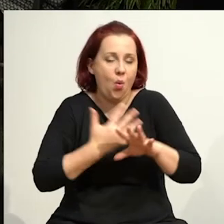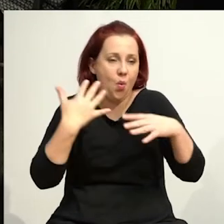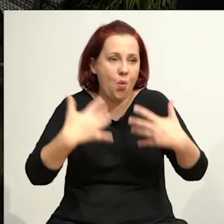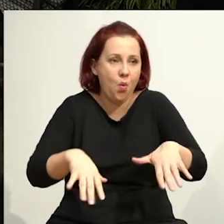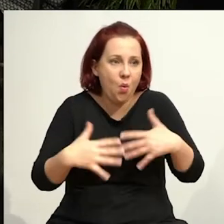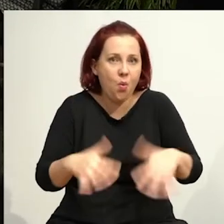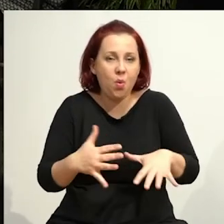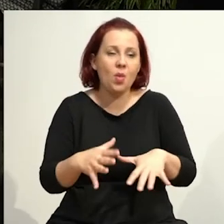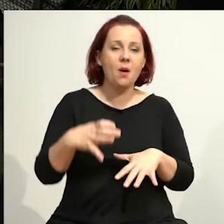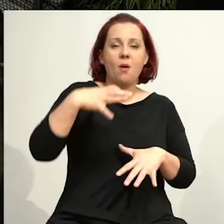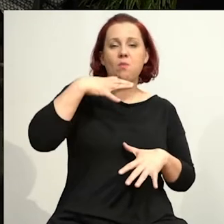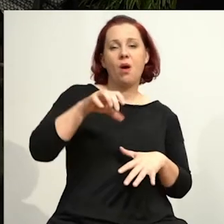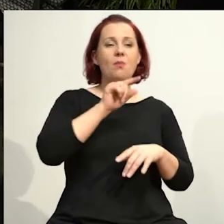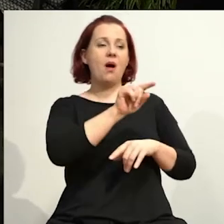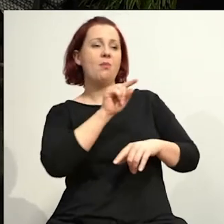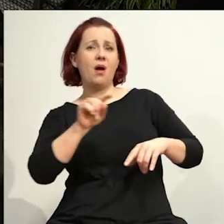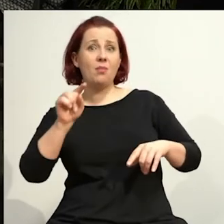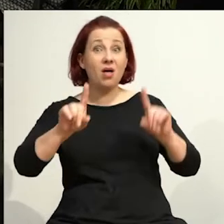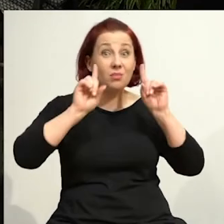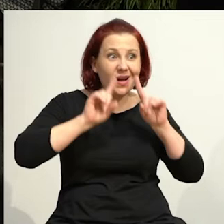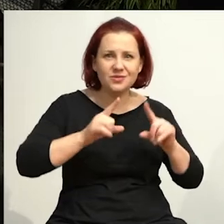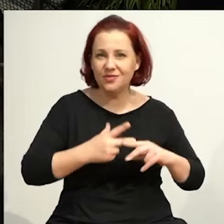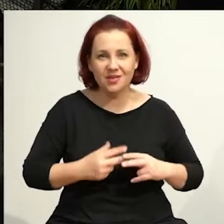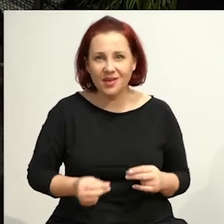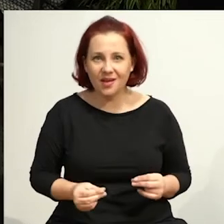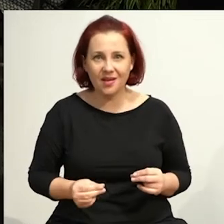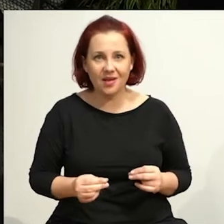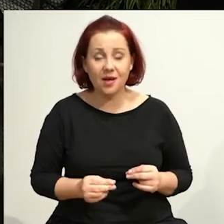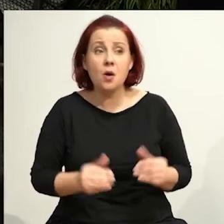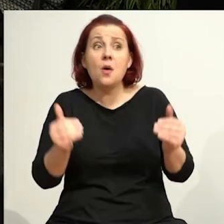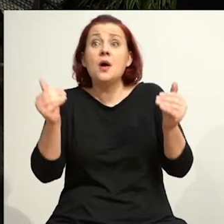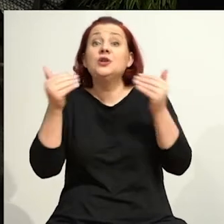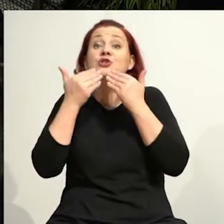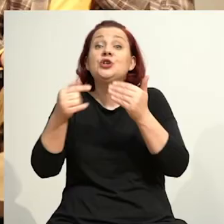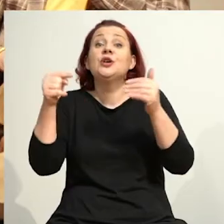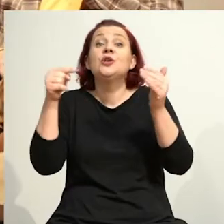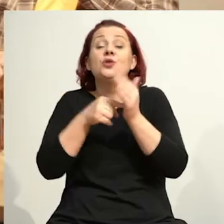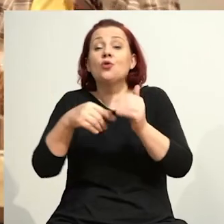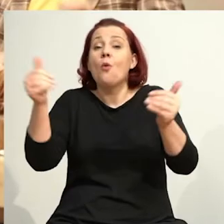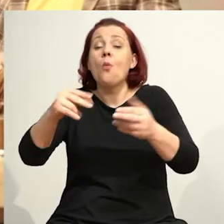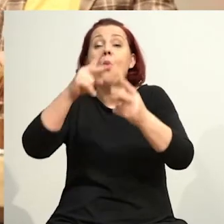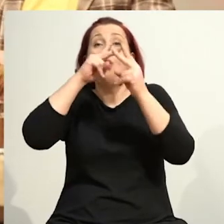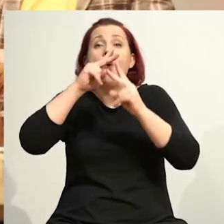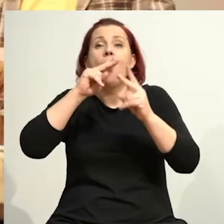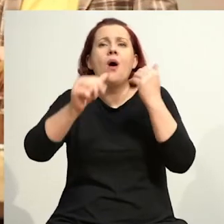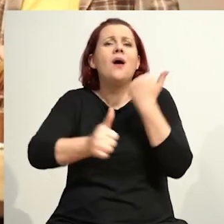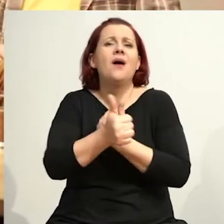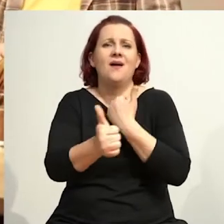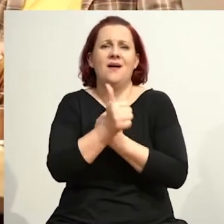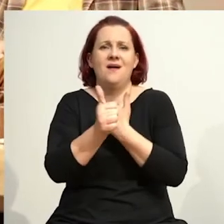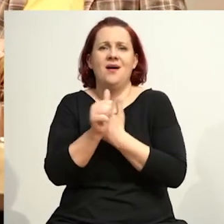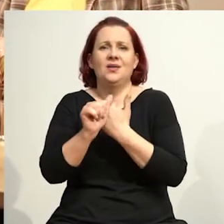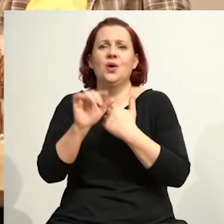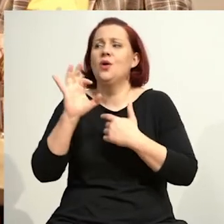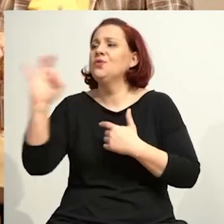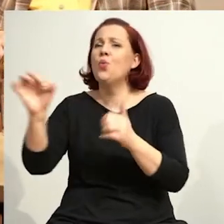otoczonego blichtrem. To dzięki temu on mógł zobaczyć, na czym tak naprawdę polega powołanie